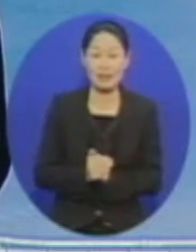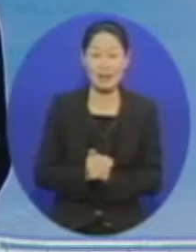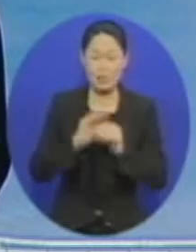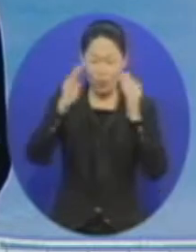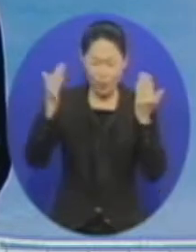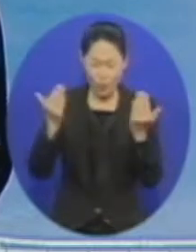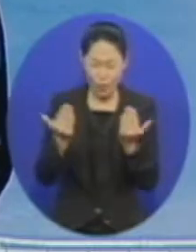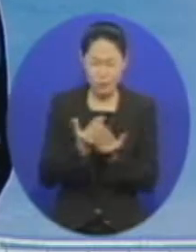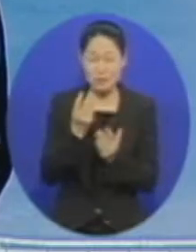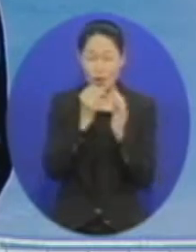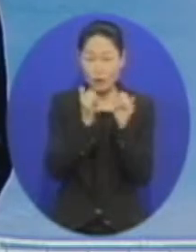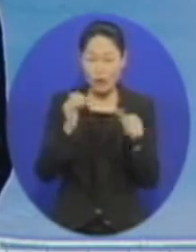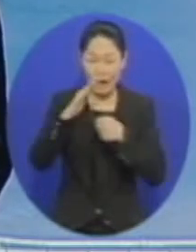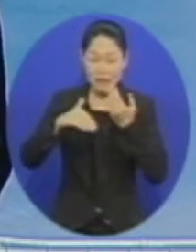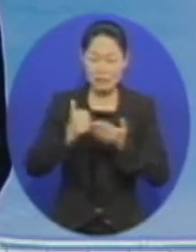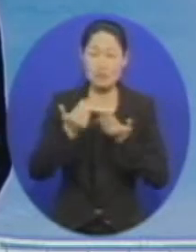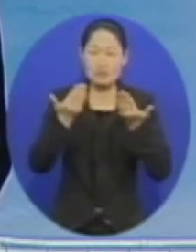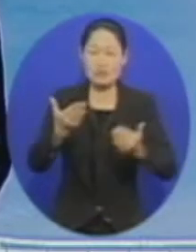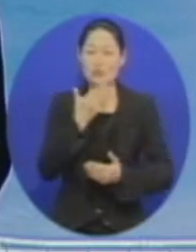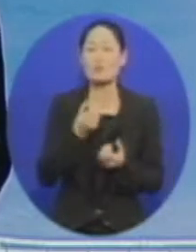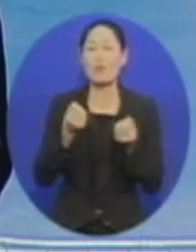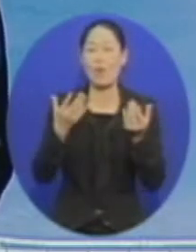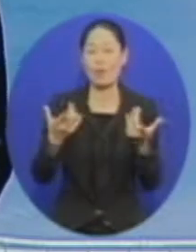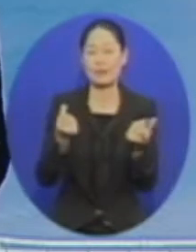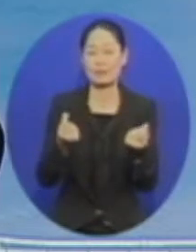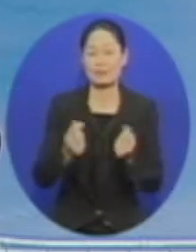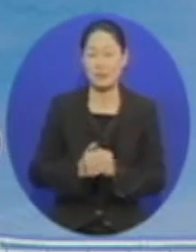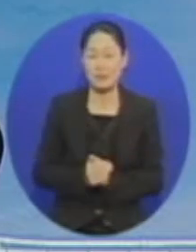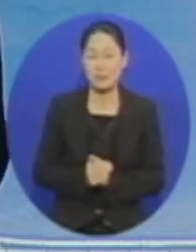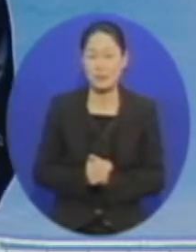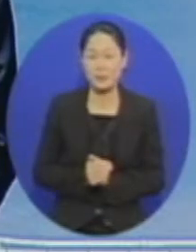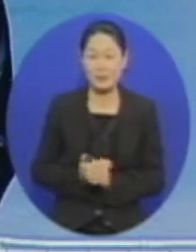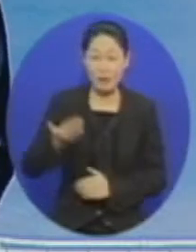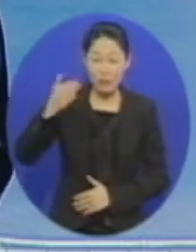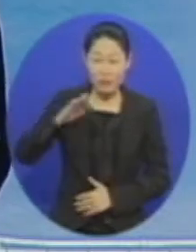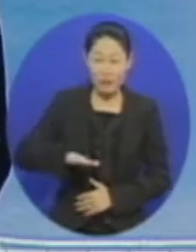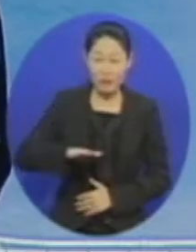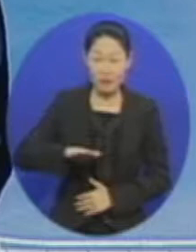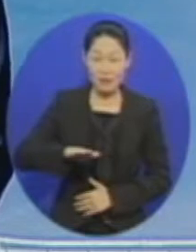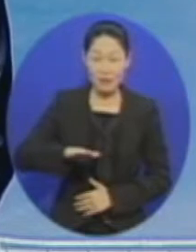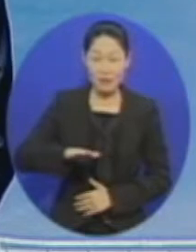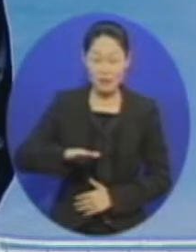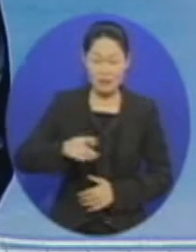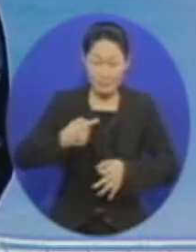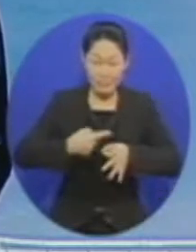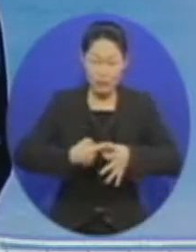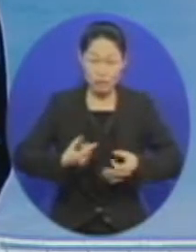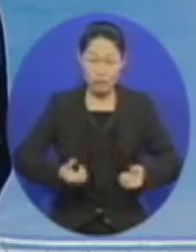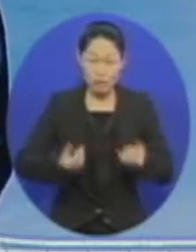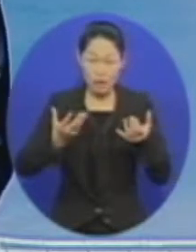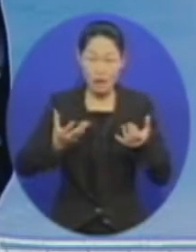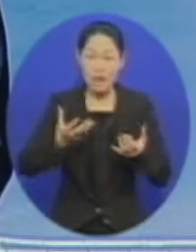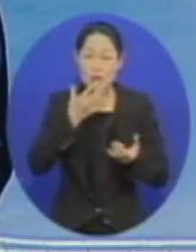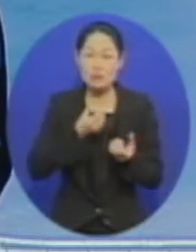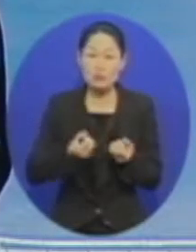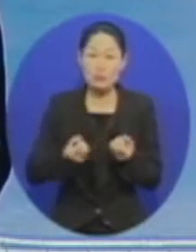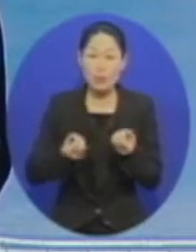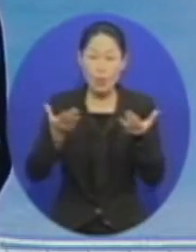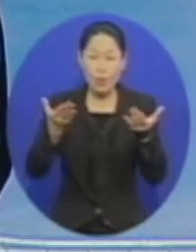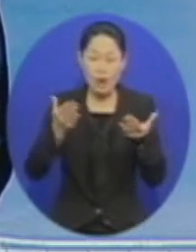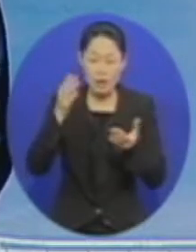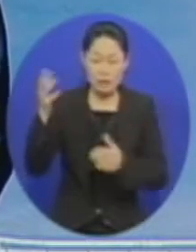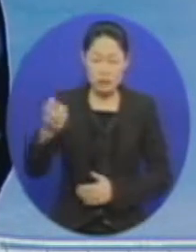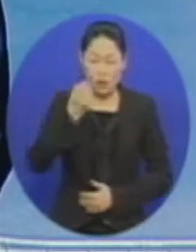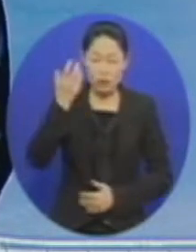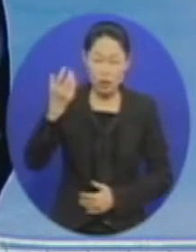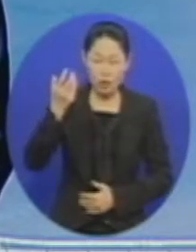모든 성도에게 하나님이 주시는 축복입니다 그런데 이 맥주 절에 축복 성령님으로